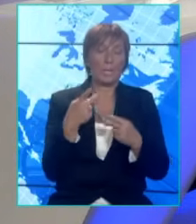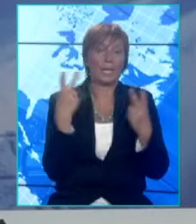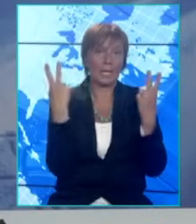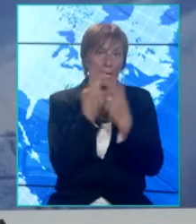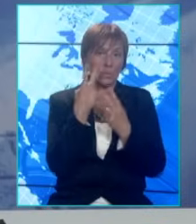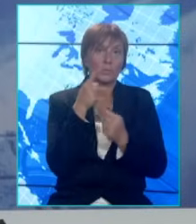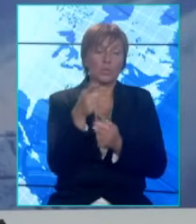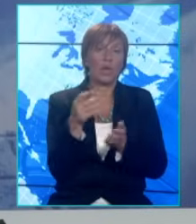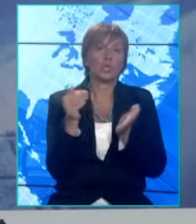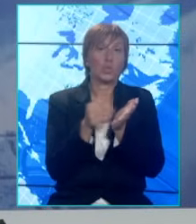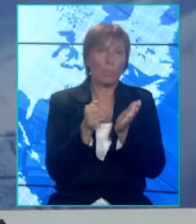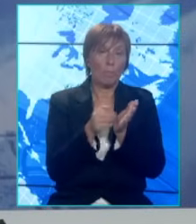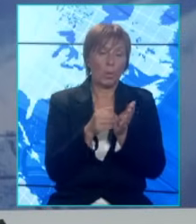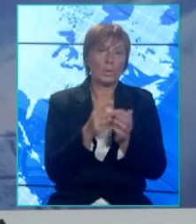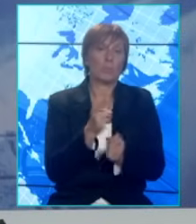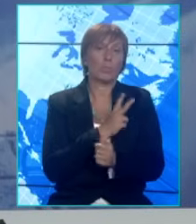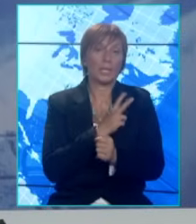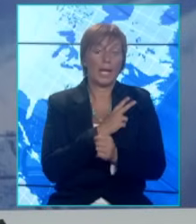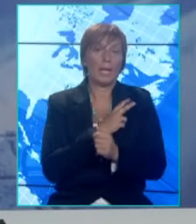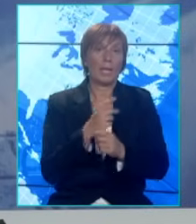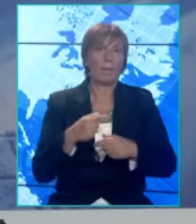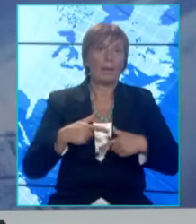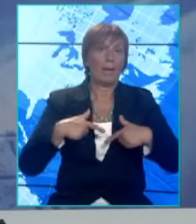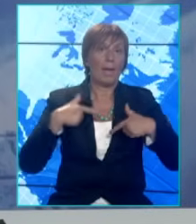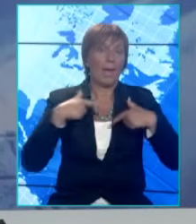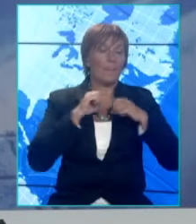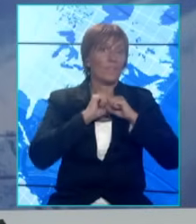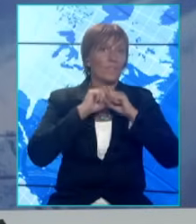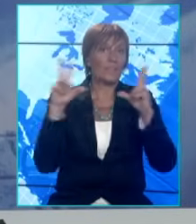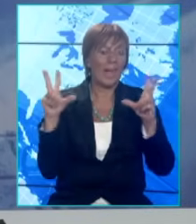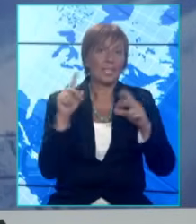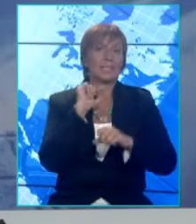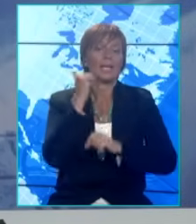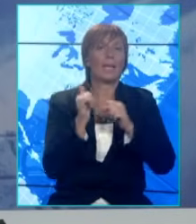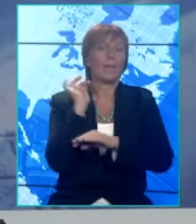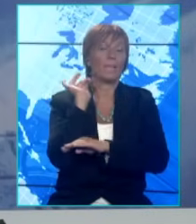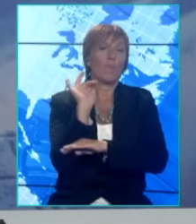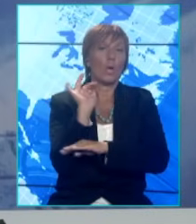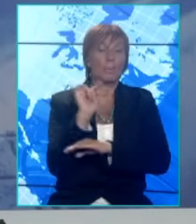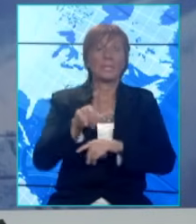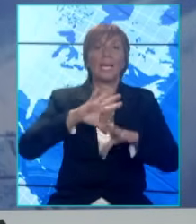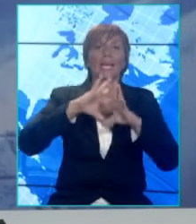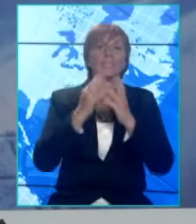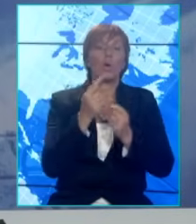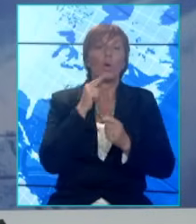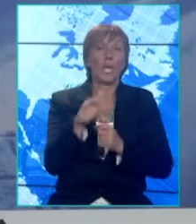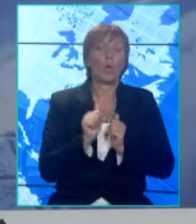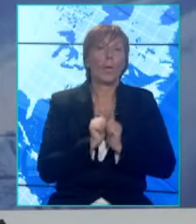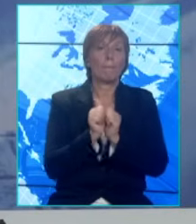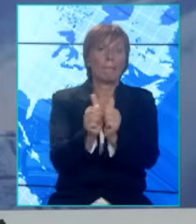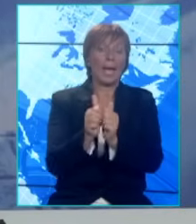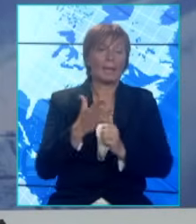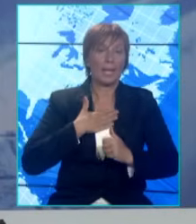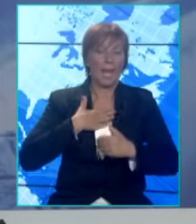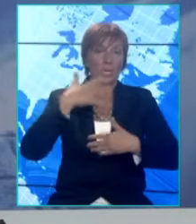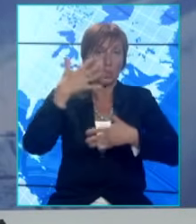Razumijevajući vašu potrebu da imate ekskluzivnu ili vijest ili informaciju za sve one koje prate ovaj